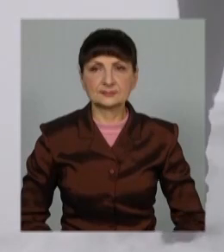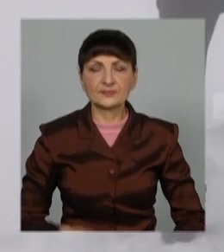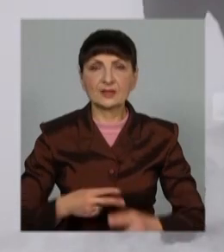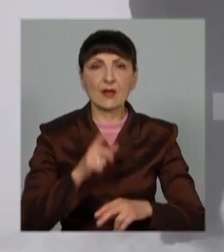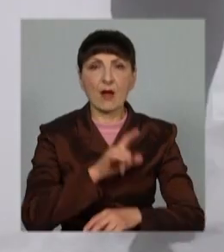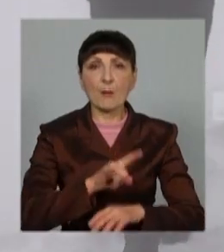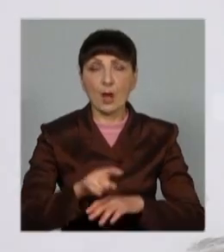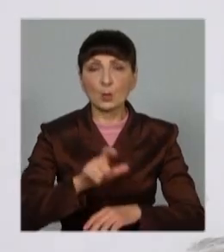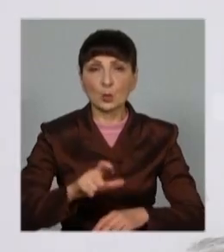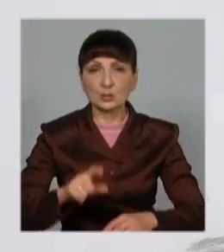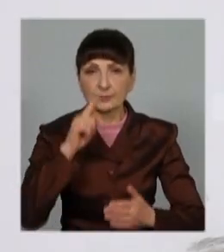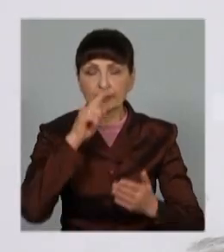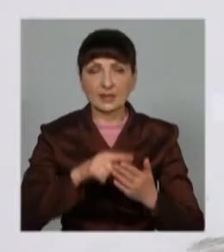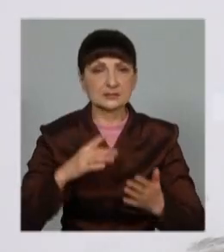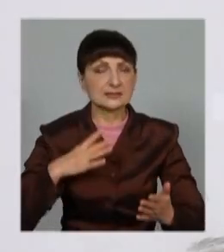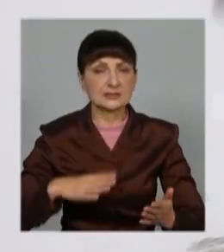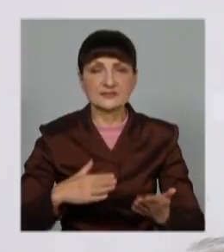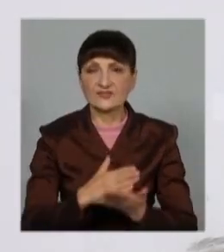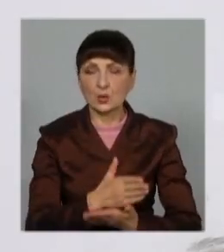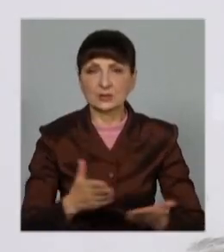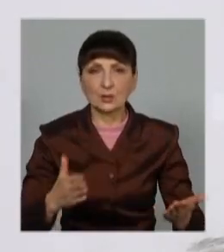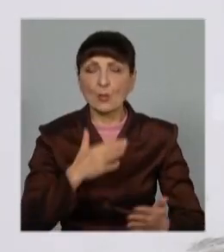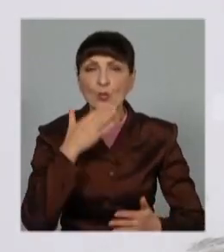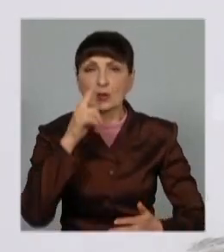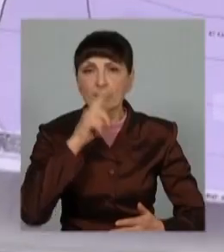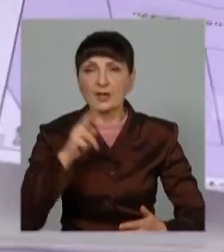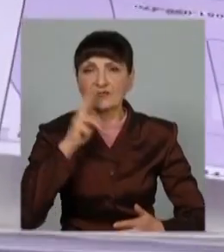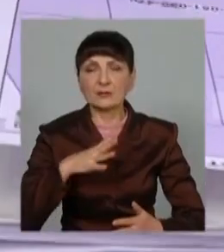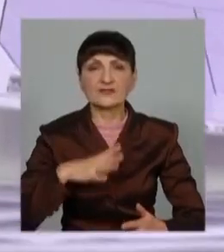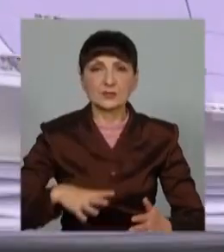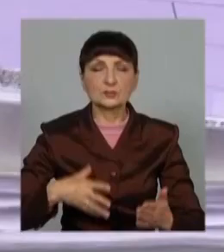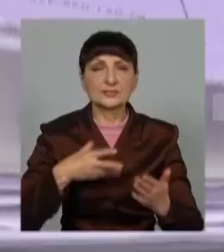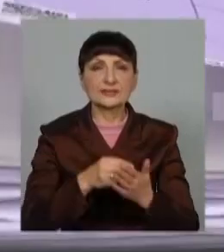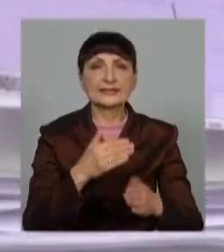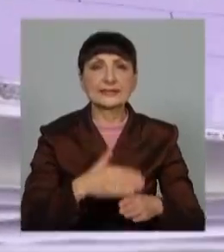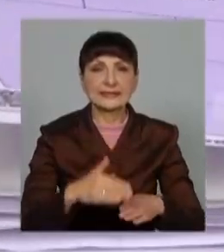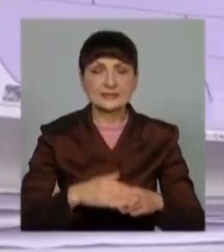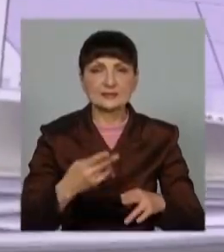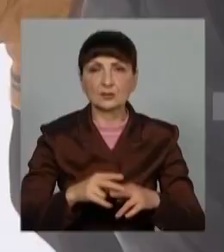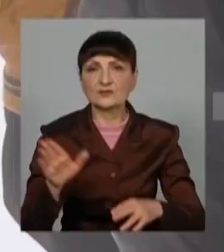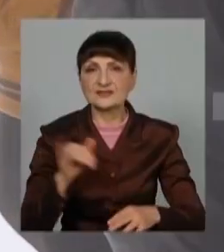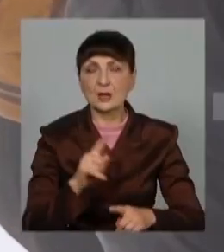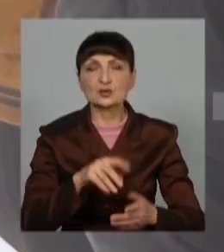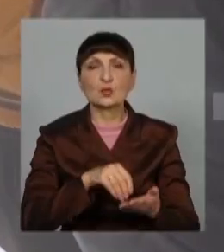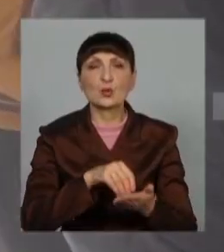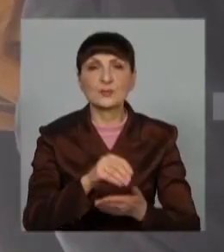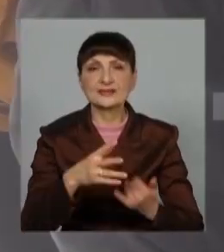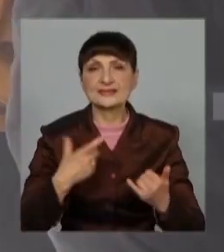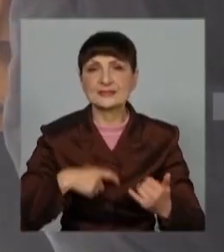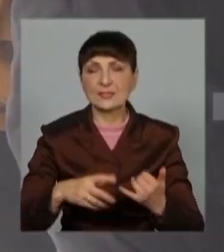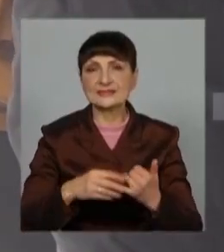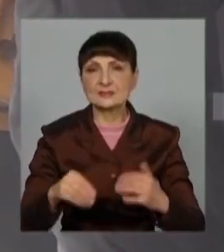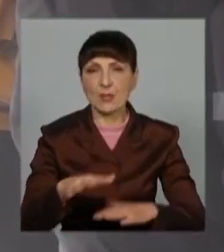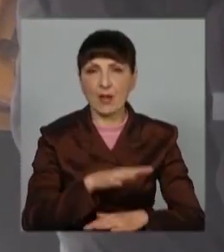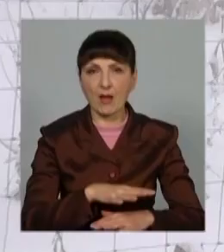обманутые люди оказались безвыходной ситуации многие месяцы они вынуждены оплачивать кредиты и которые взяли чтобы приобрести земельные участки